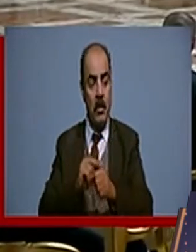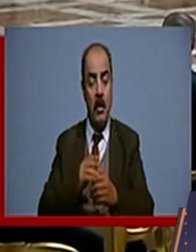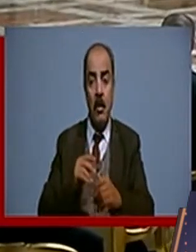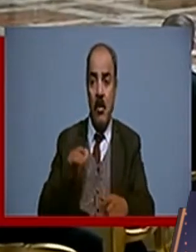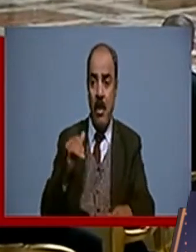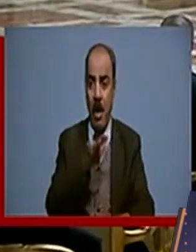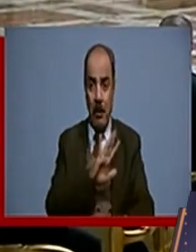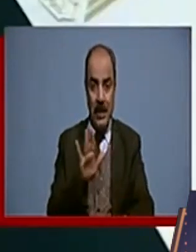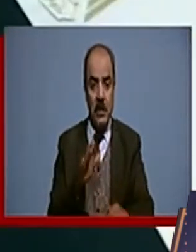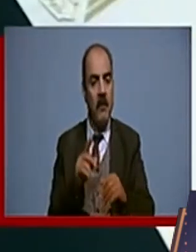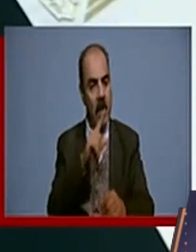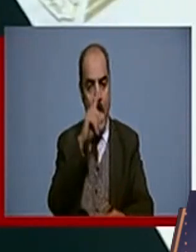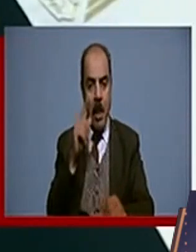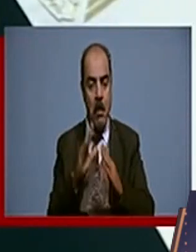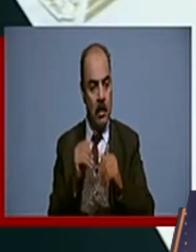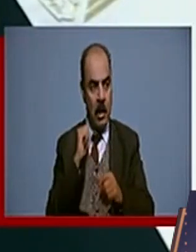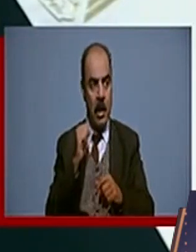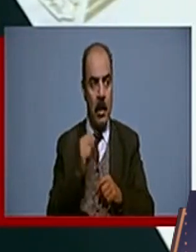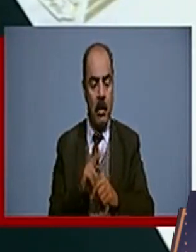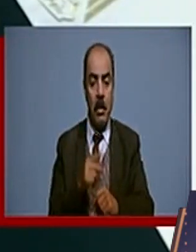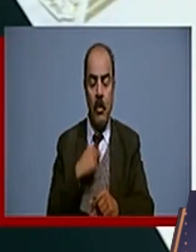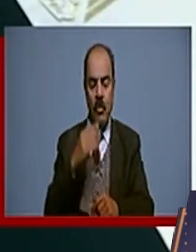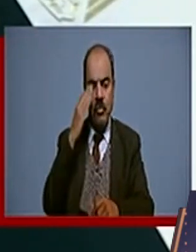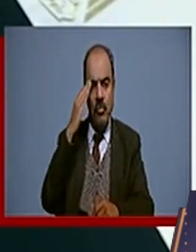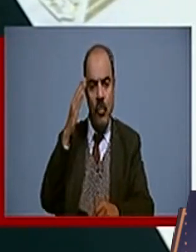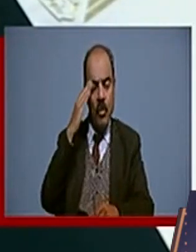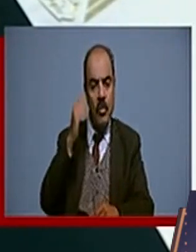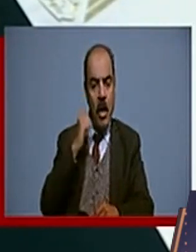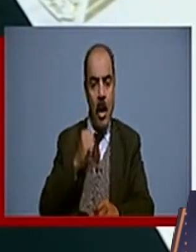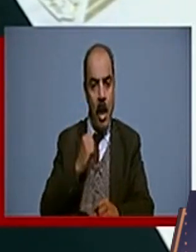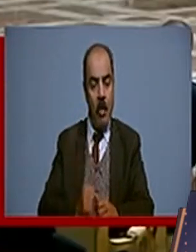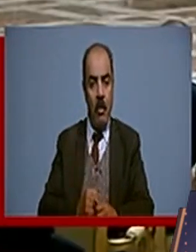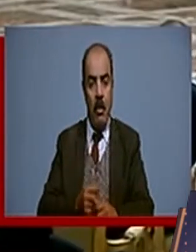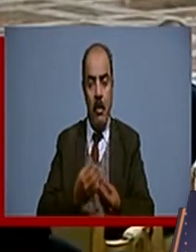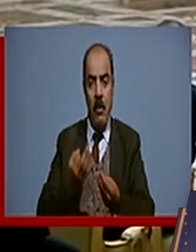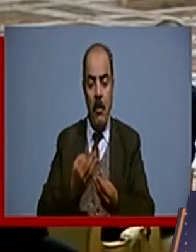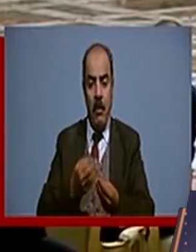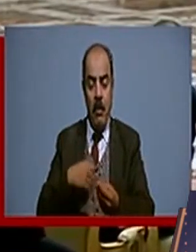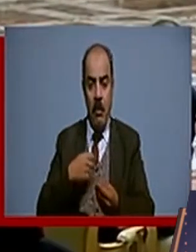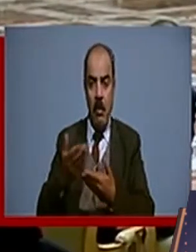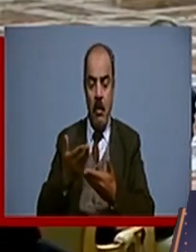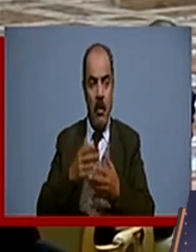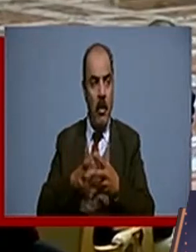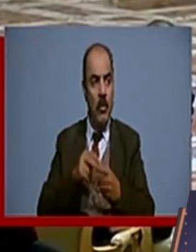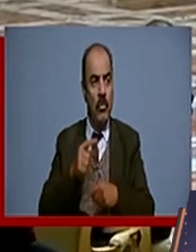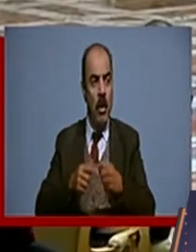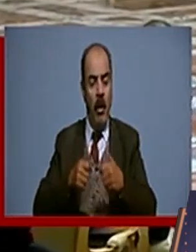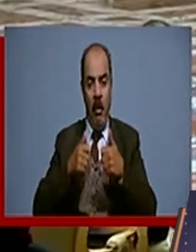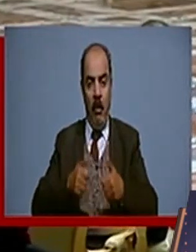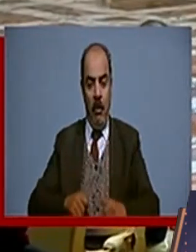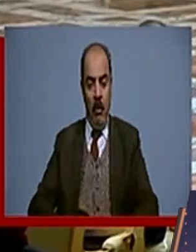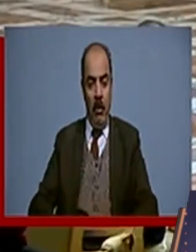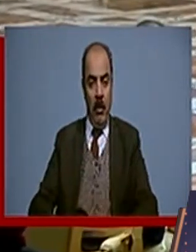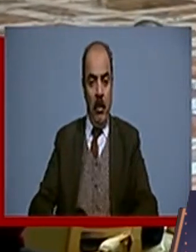ولكن العالم أجمع. لذلك فإننا أشكركم شكرا شخصيا للقيام بهذا الدور، وأعتقد